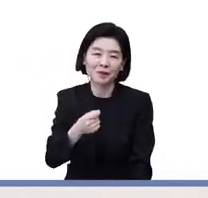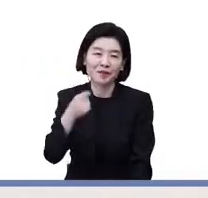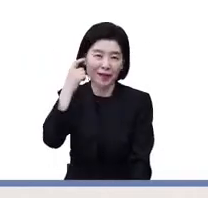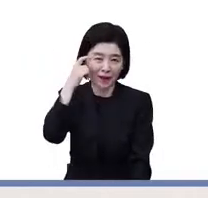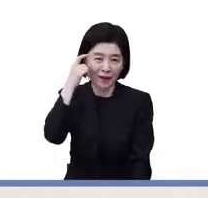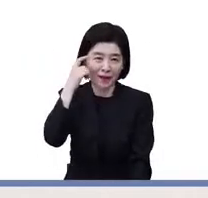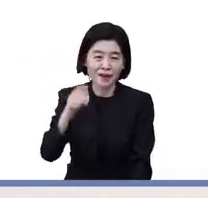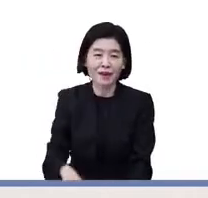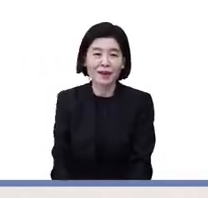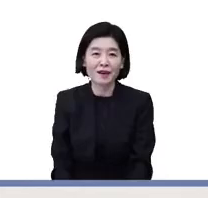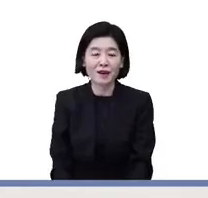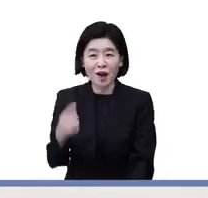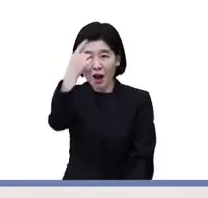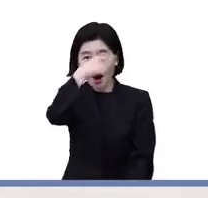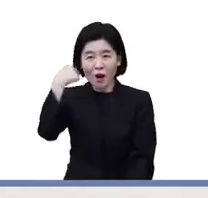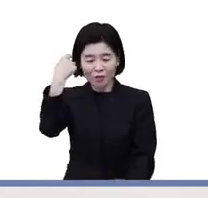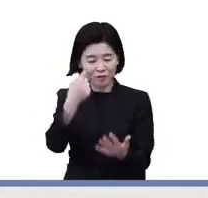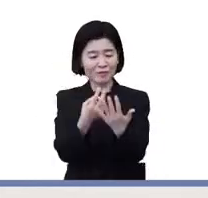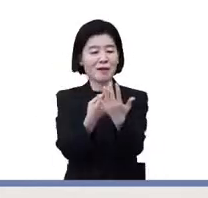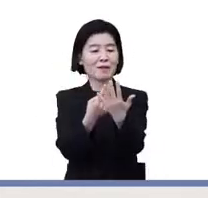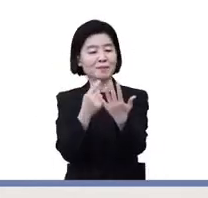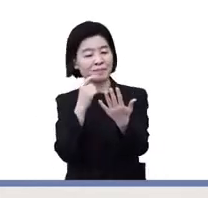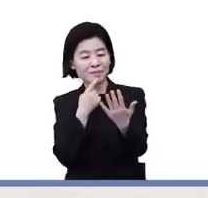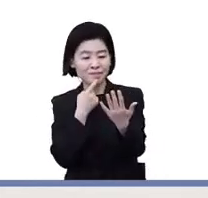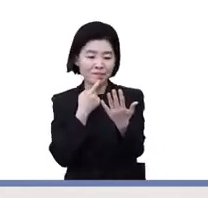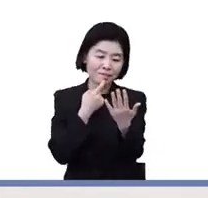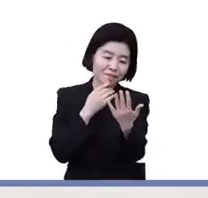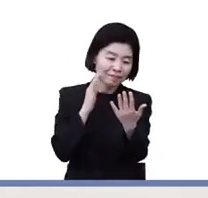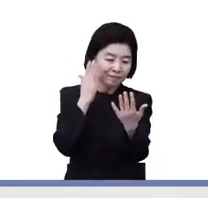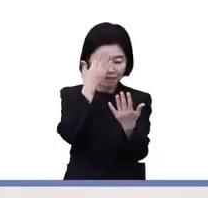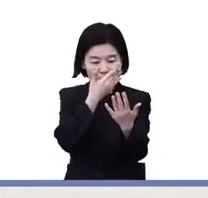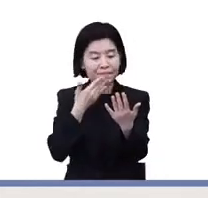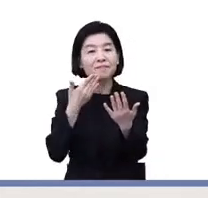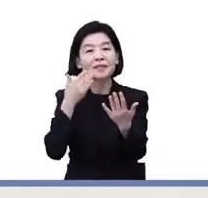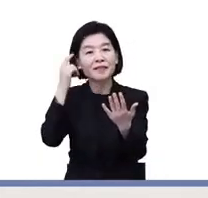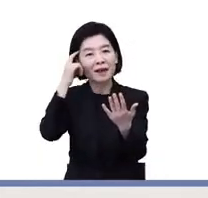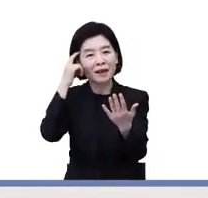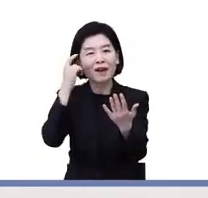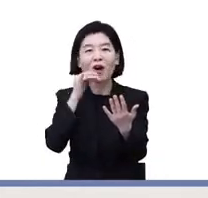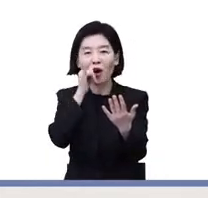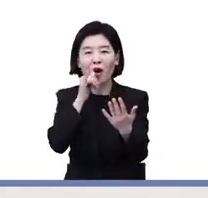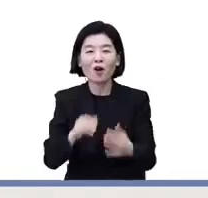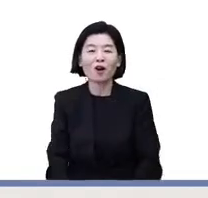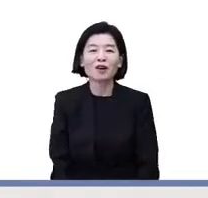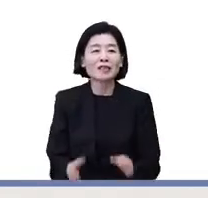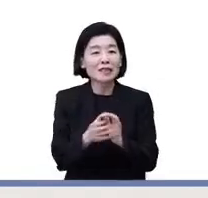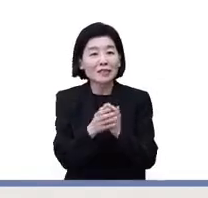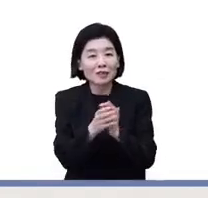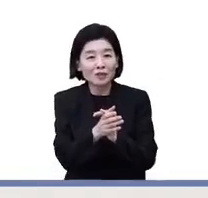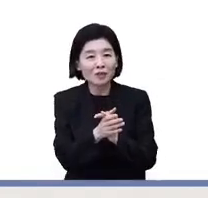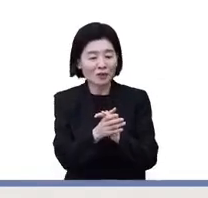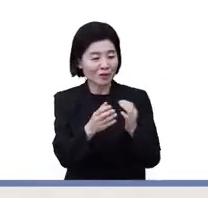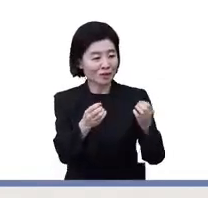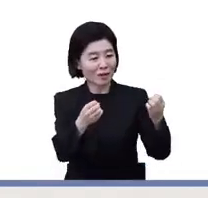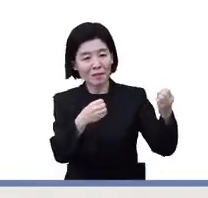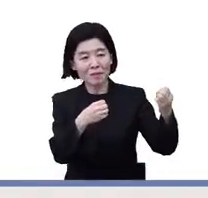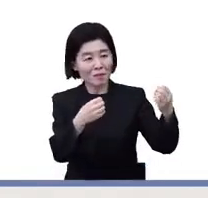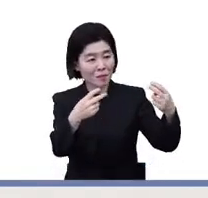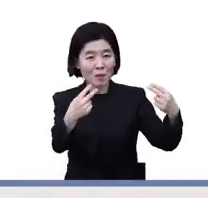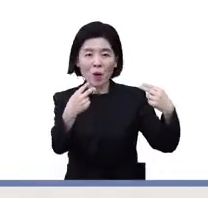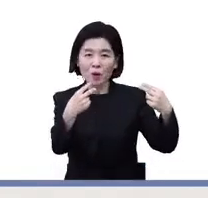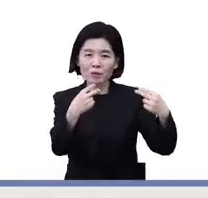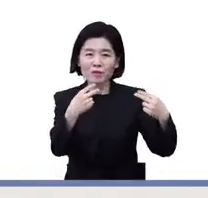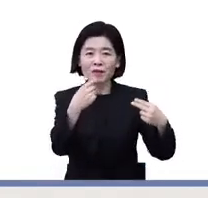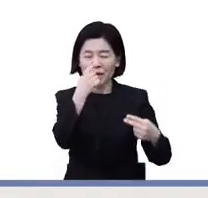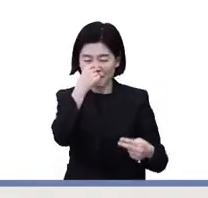그래서 보면은 외모에 집착해요. 그렇죠. 또래들이 자신을 어떻게 보느냐, 외모를 어떻게 보느냐에 굉장히 예민해질 수밖에 없는